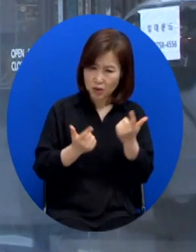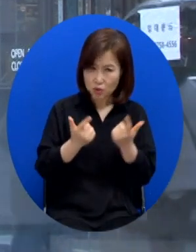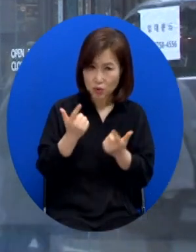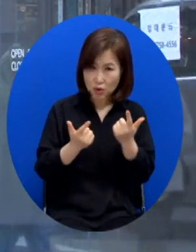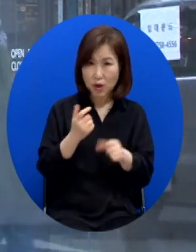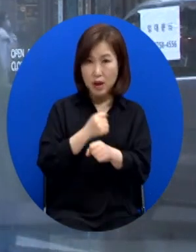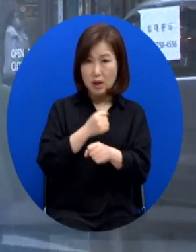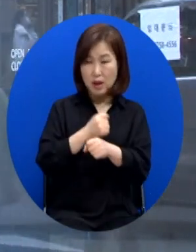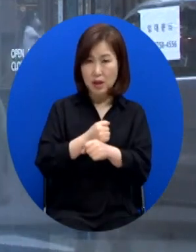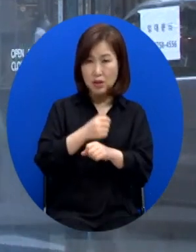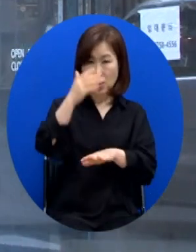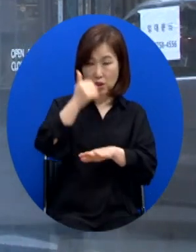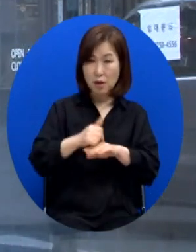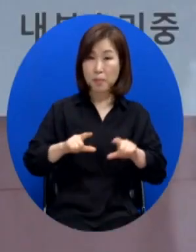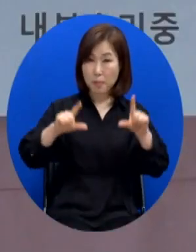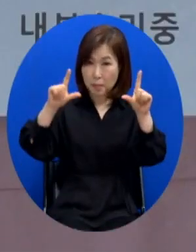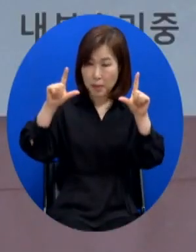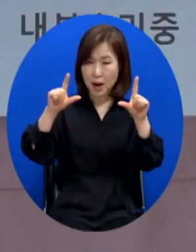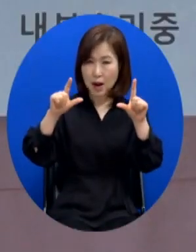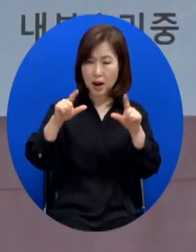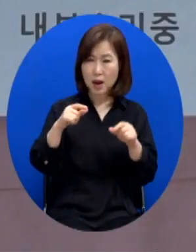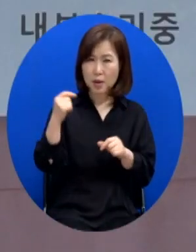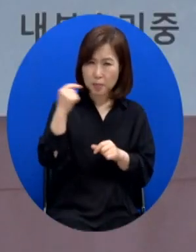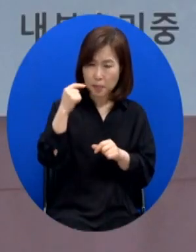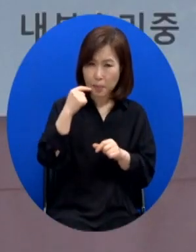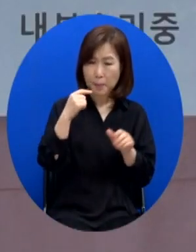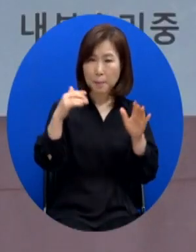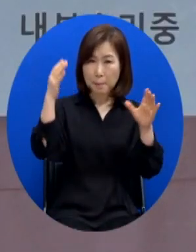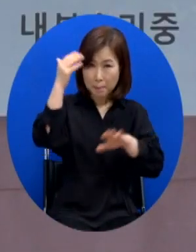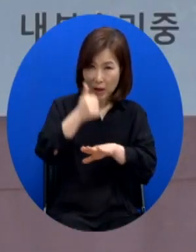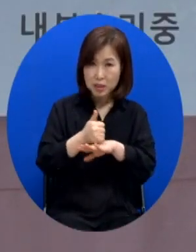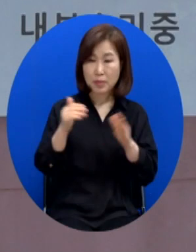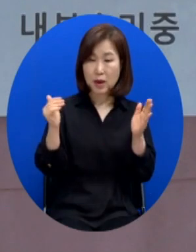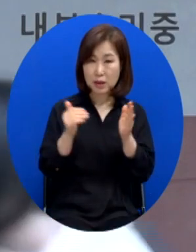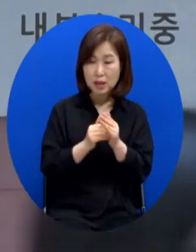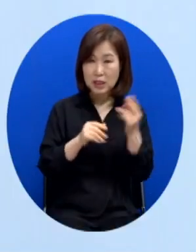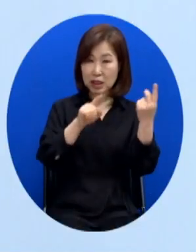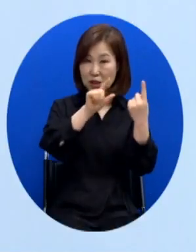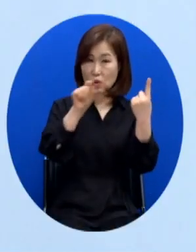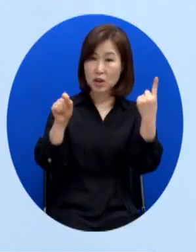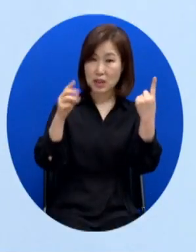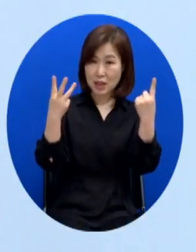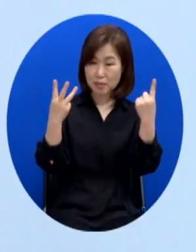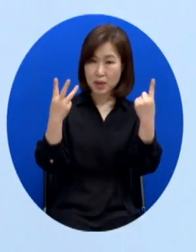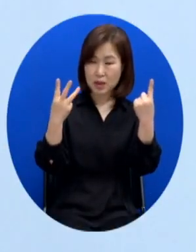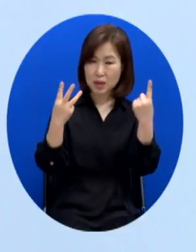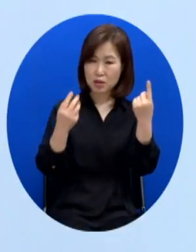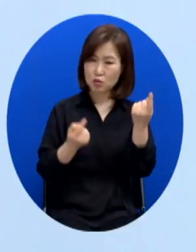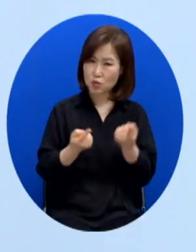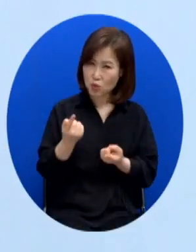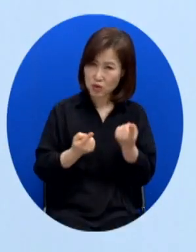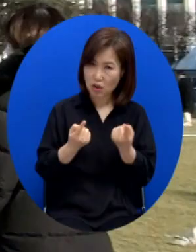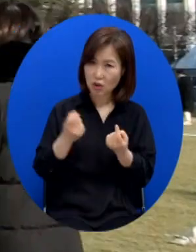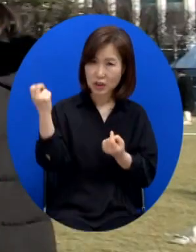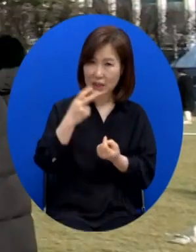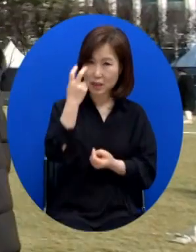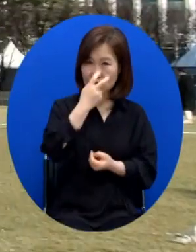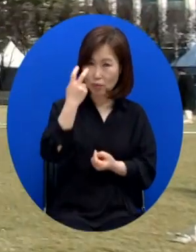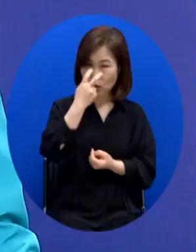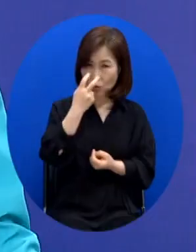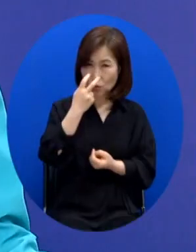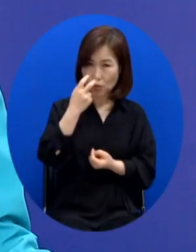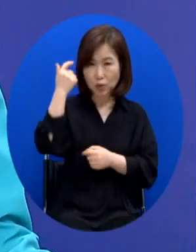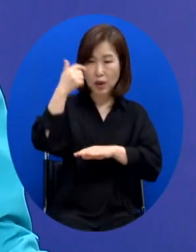지켜보면서 연말연시 특별방역대책이 종료되는 1월 3일 이후 거리두기 단계 조정 문제를 다시 검토하기로 했습니다.